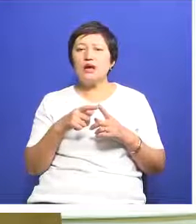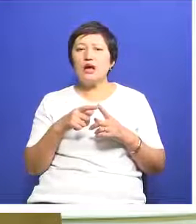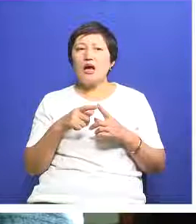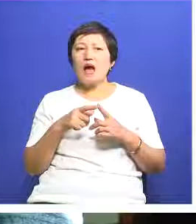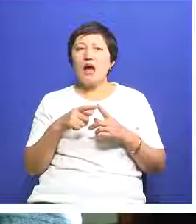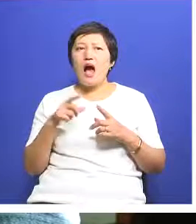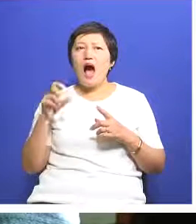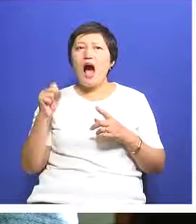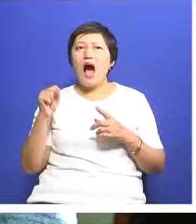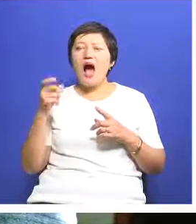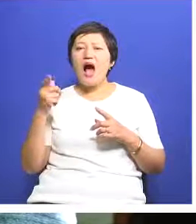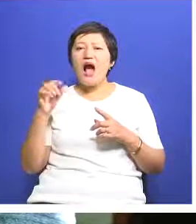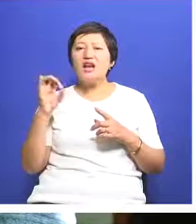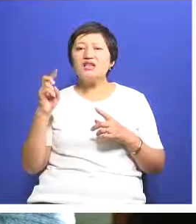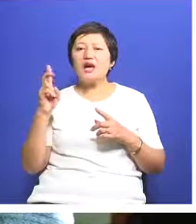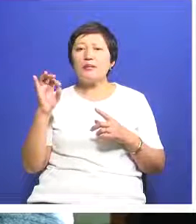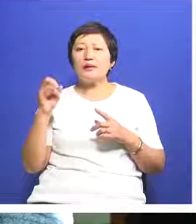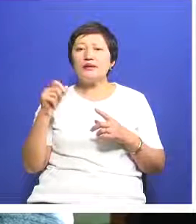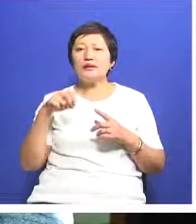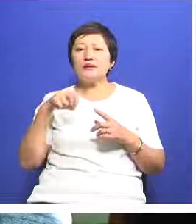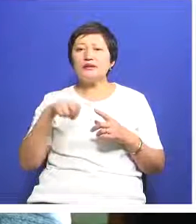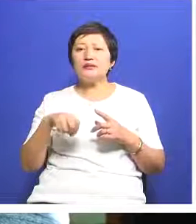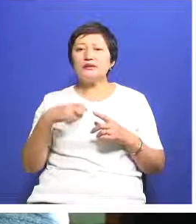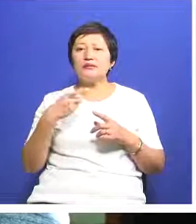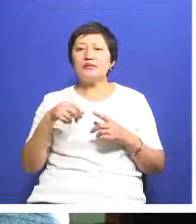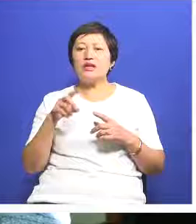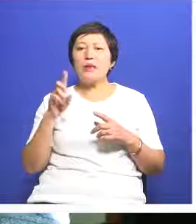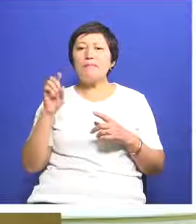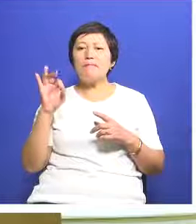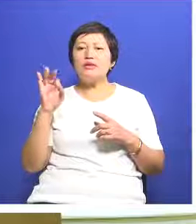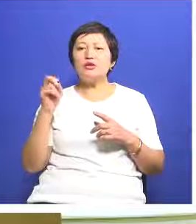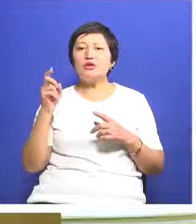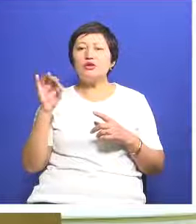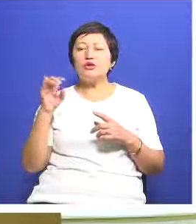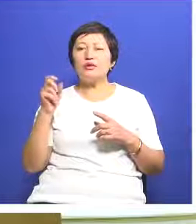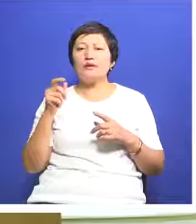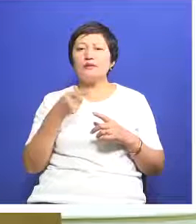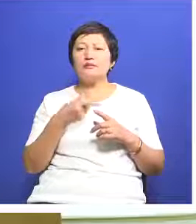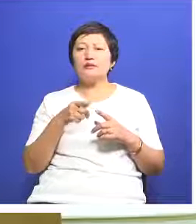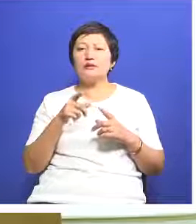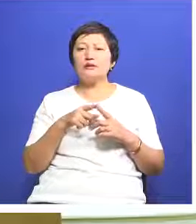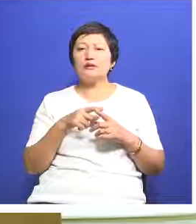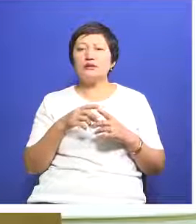ағаш қақпақтар істеп жауып отырмыз. Жаңағы бетондар қойып жауып отырмыз.